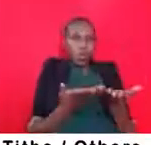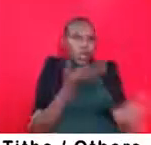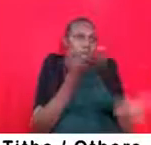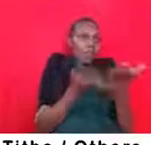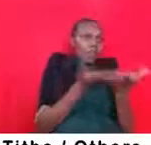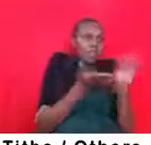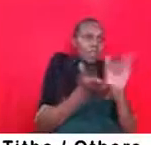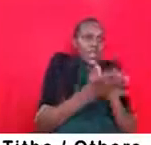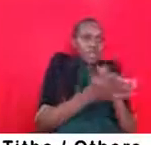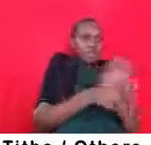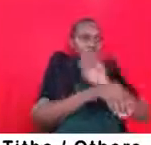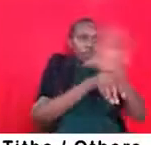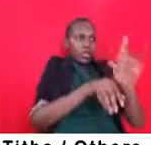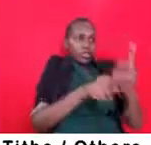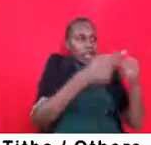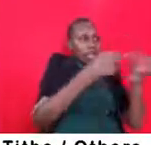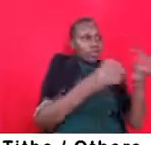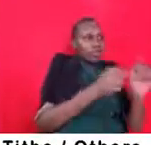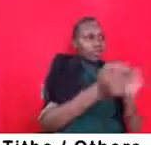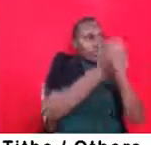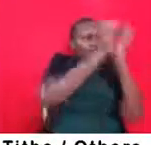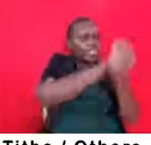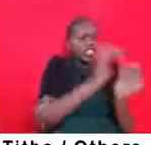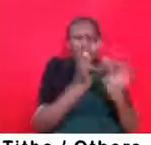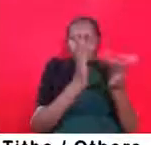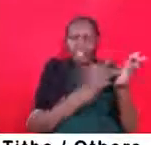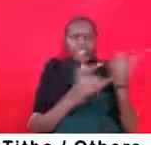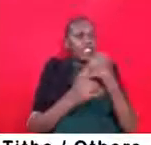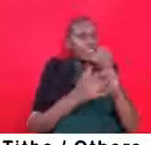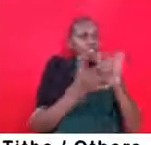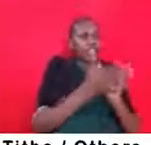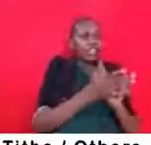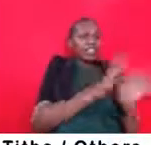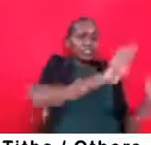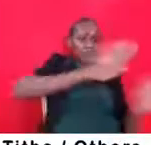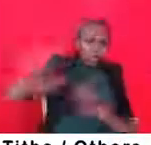kwamba corona inaweza kuja ibandue Yesu, imwambie